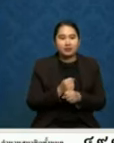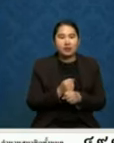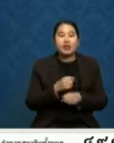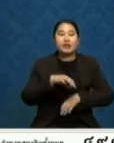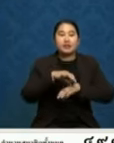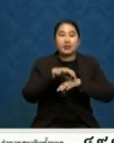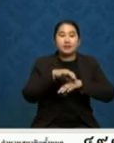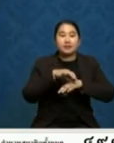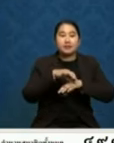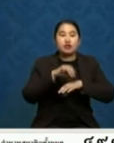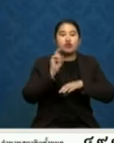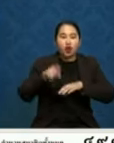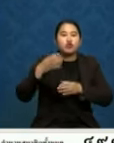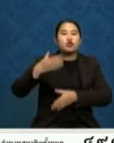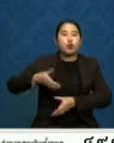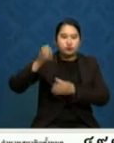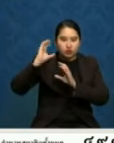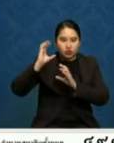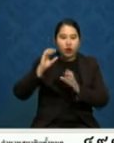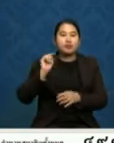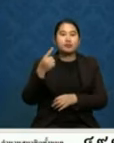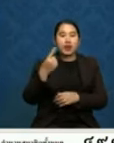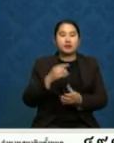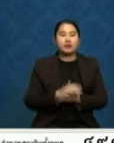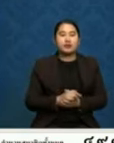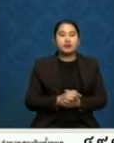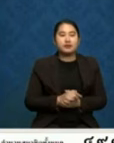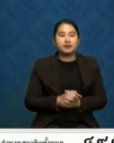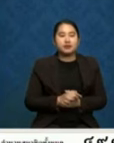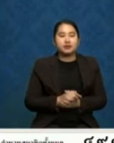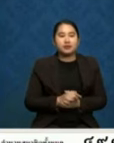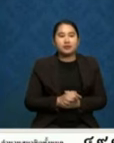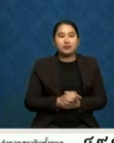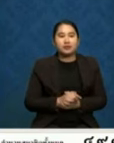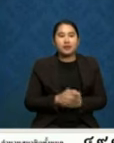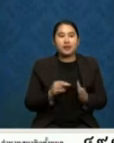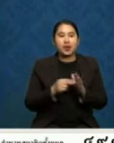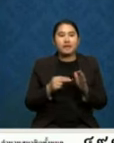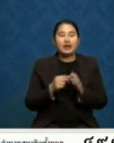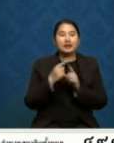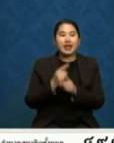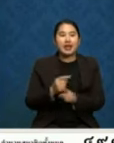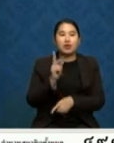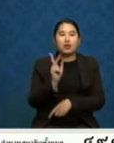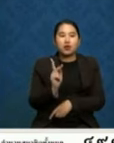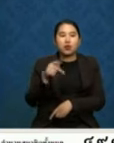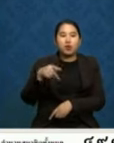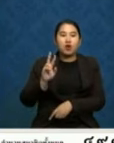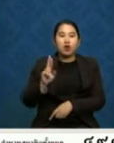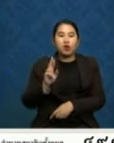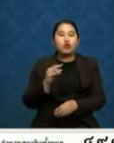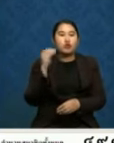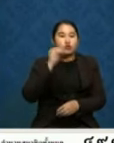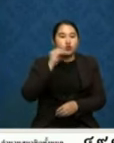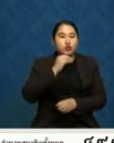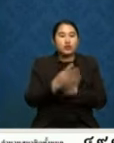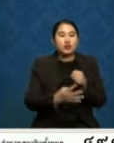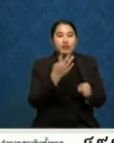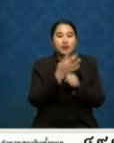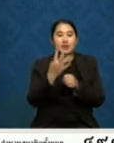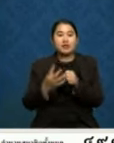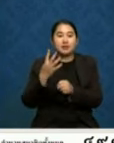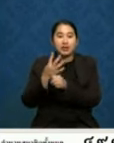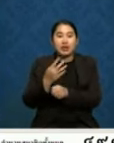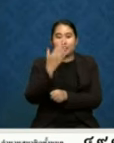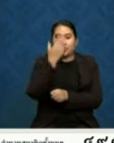revise ต้องมีการทบทวนนะครับโดยกพร.ทุก4ปีนี่ไม่ใช่เหตุการณ์ครั้งแรกครับเพราะ